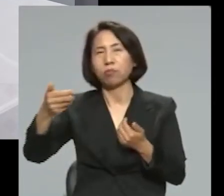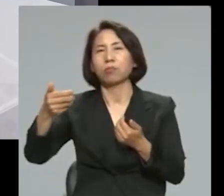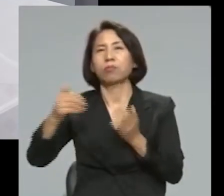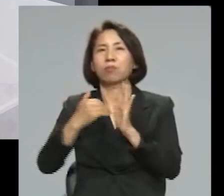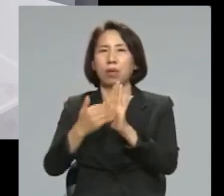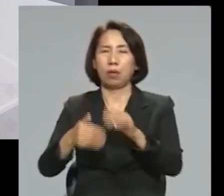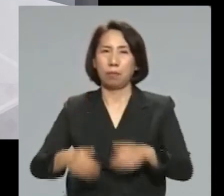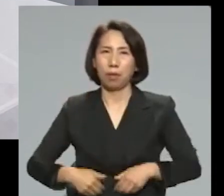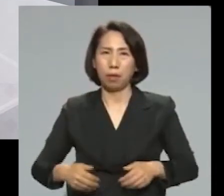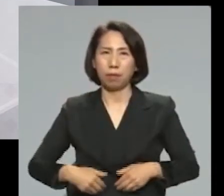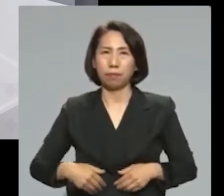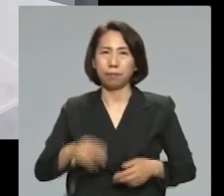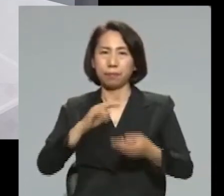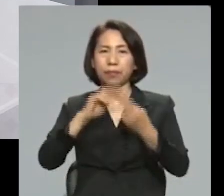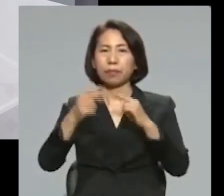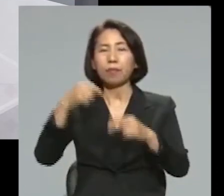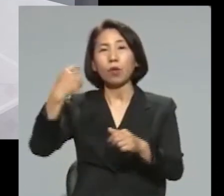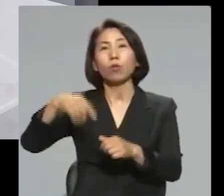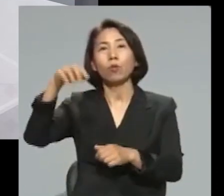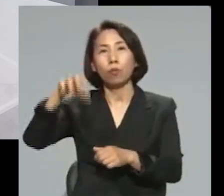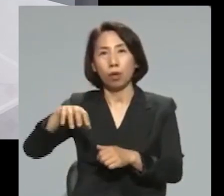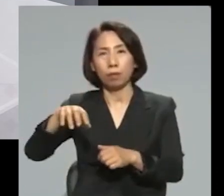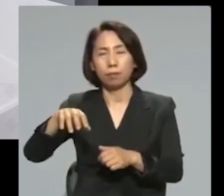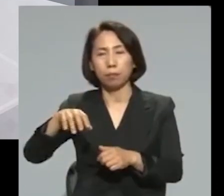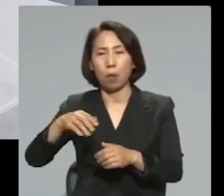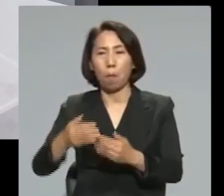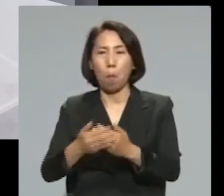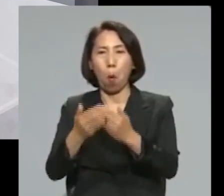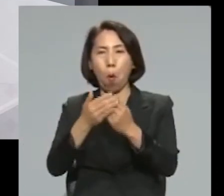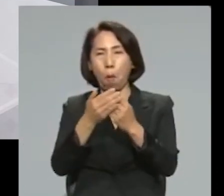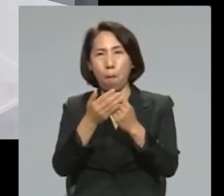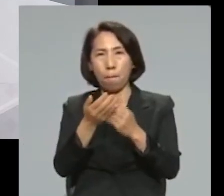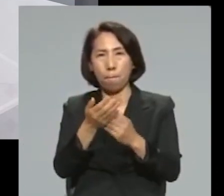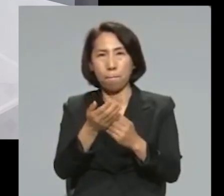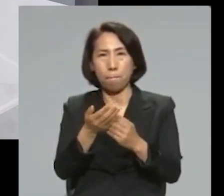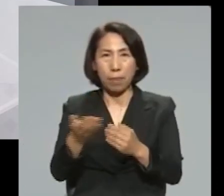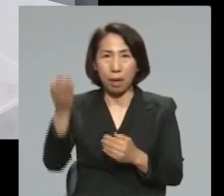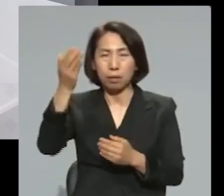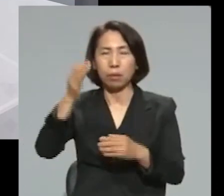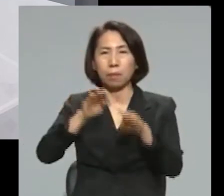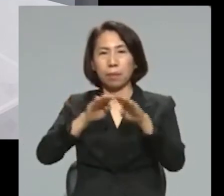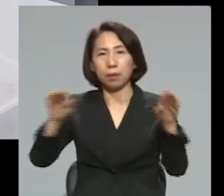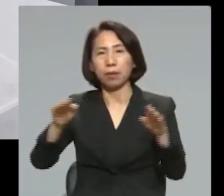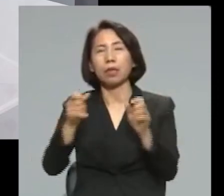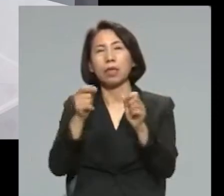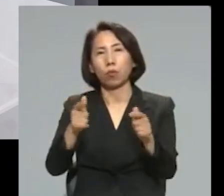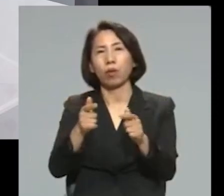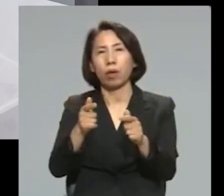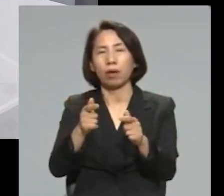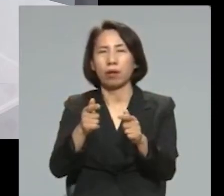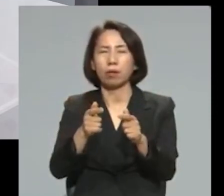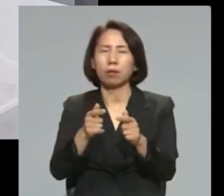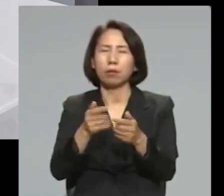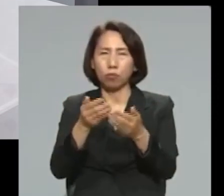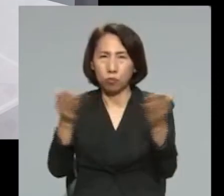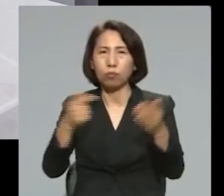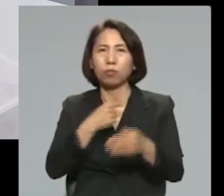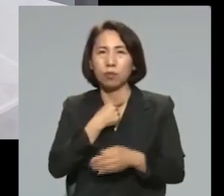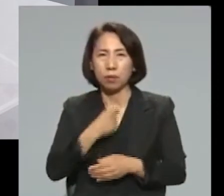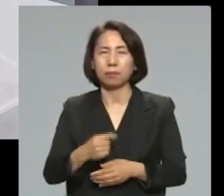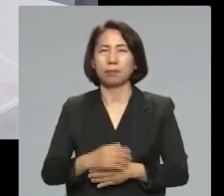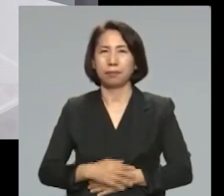교육은 활성화와 평등한 교육 기회를 획기적으로 개선하겠습니다. 네,